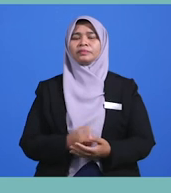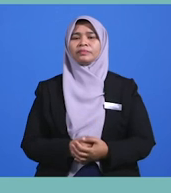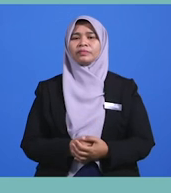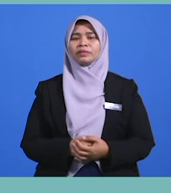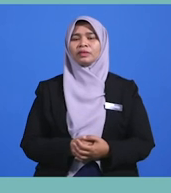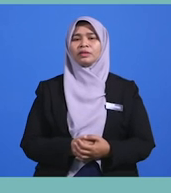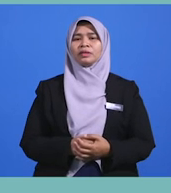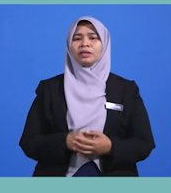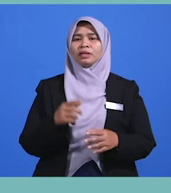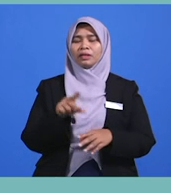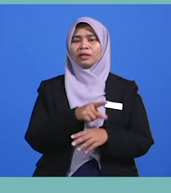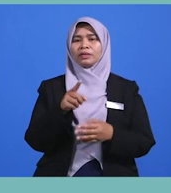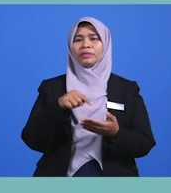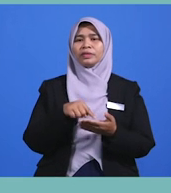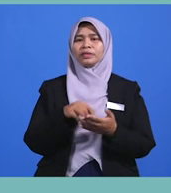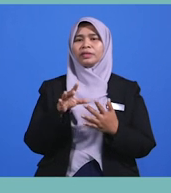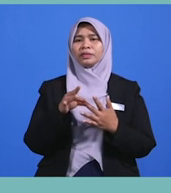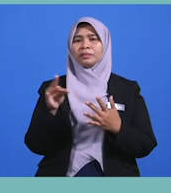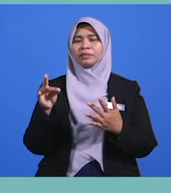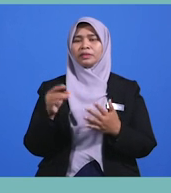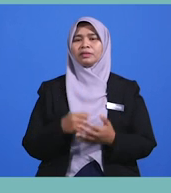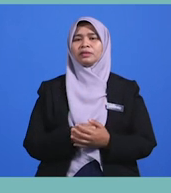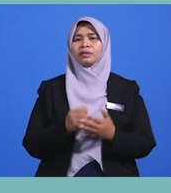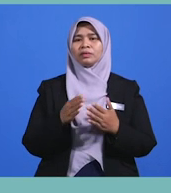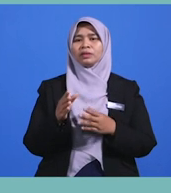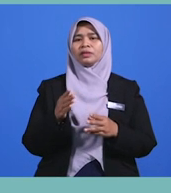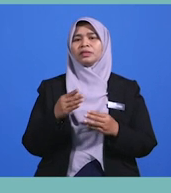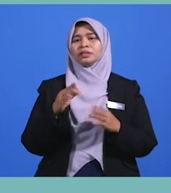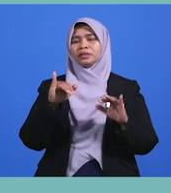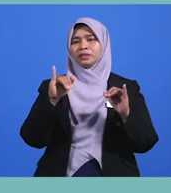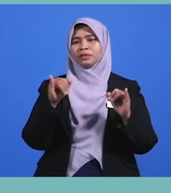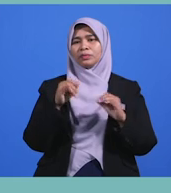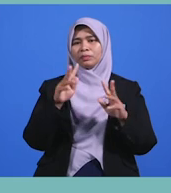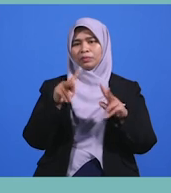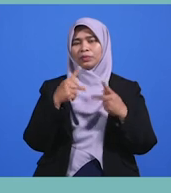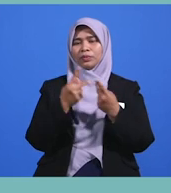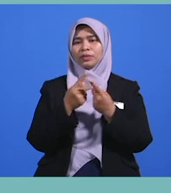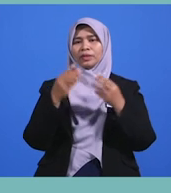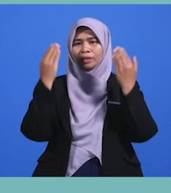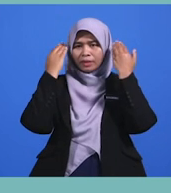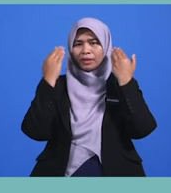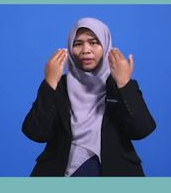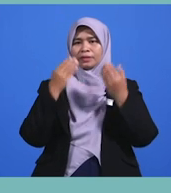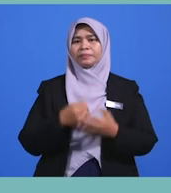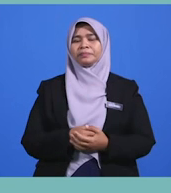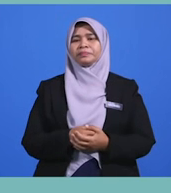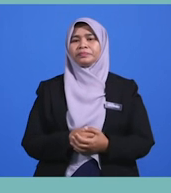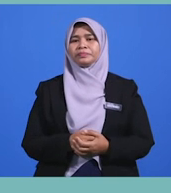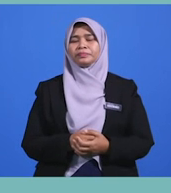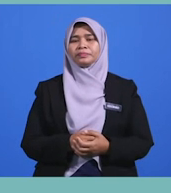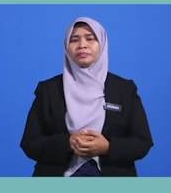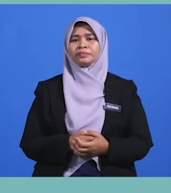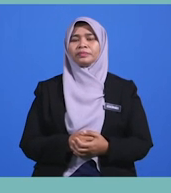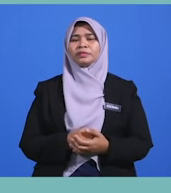terpilih. Keputusan Jemaah Hakim ini kemudian telah dikemukakan kepada Majlis Raja-Raja Melayu. Setelah